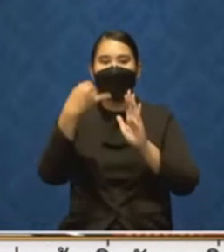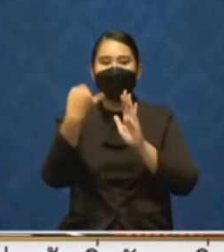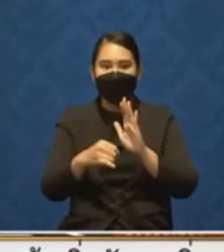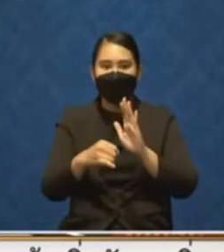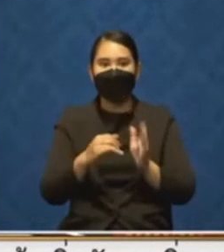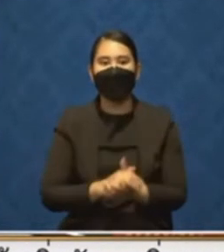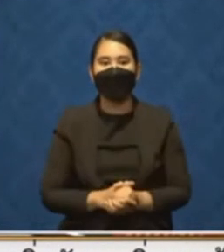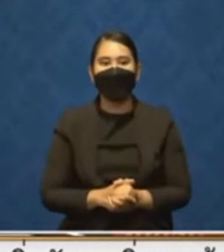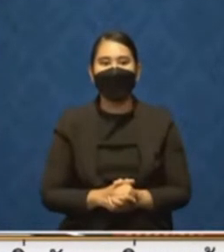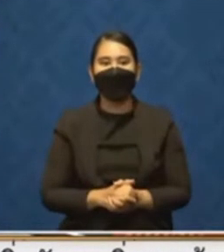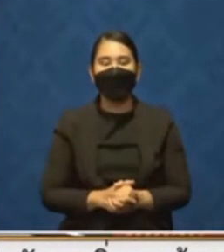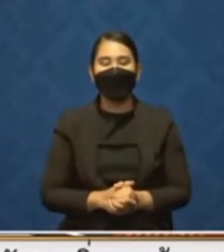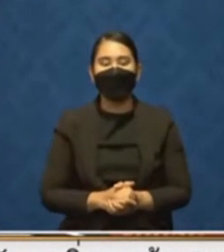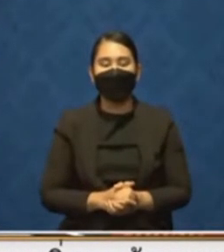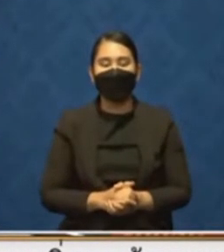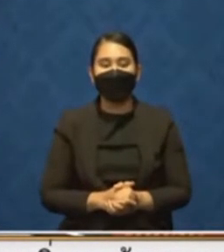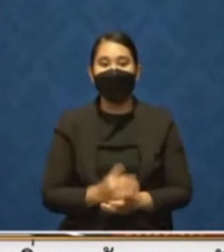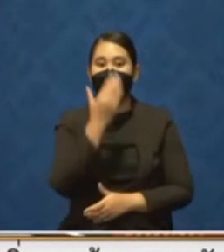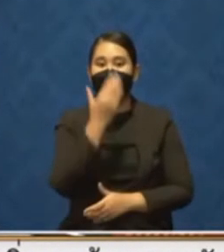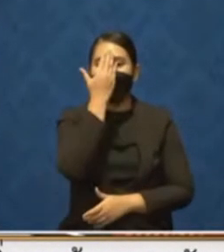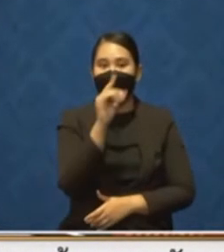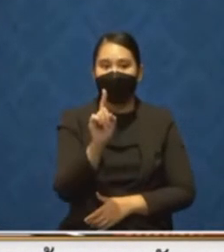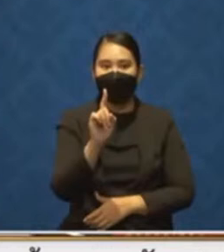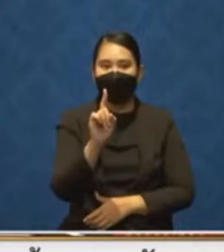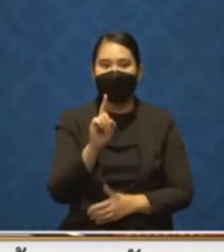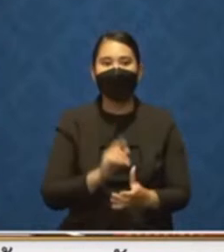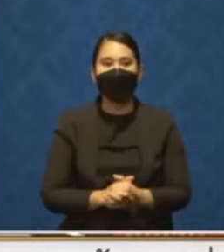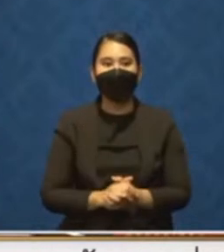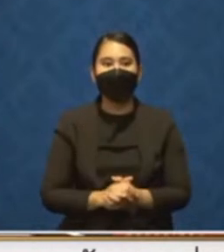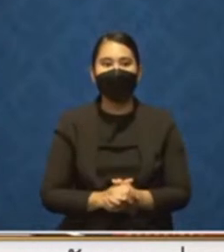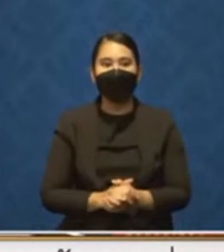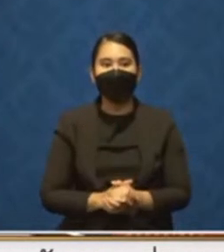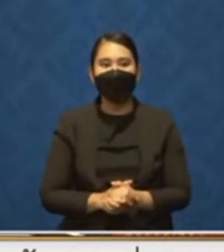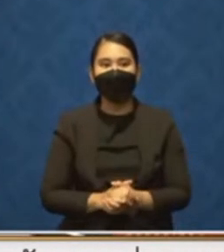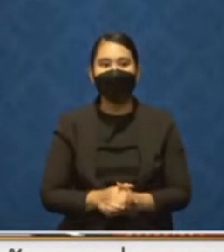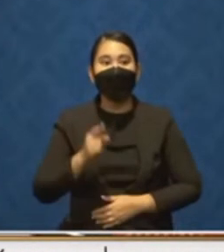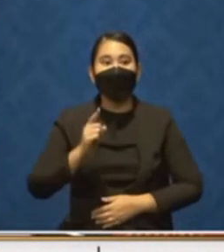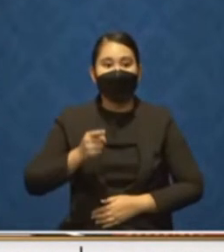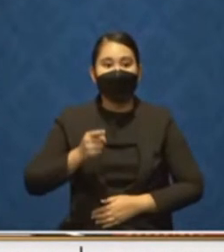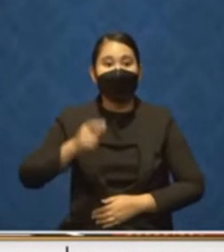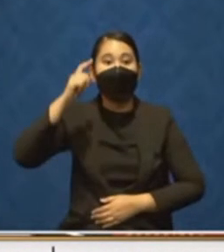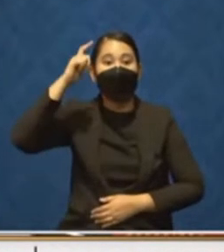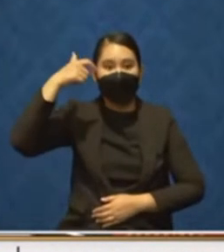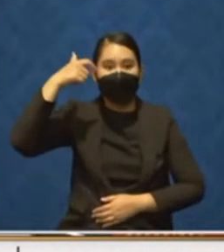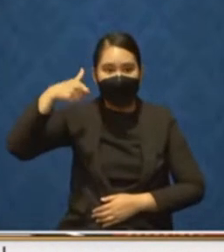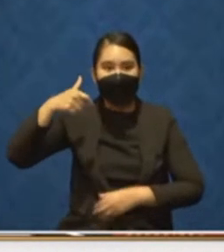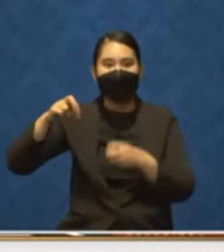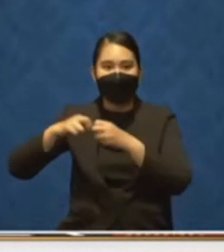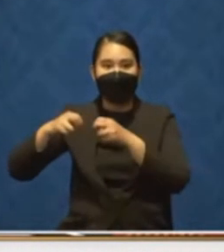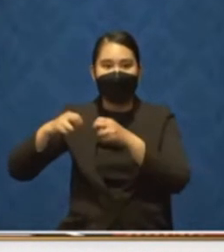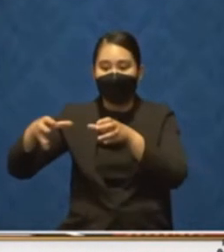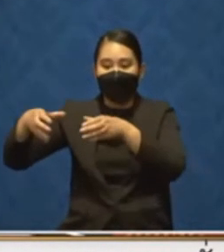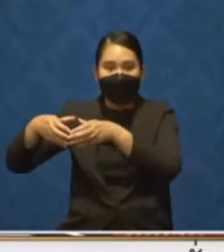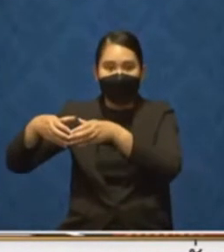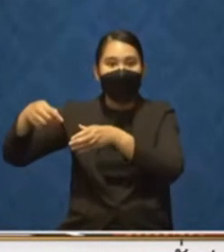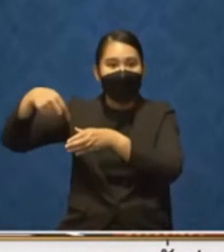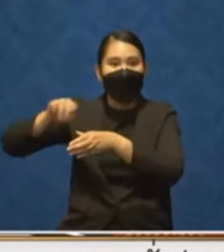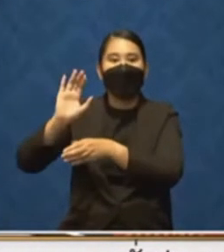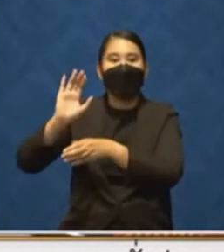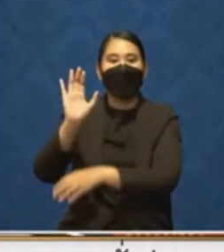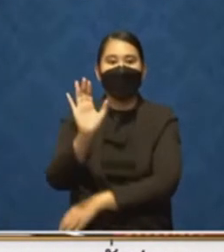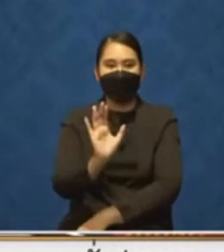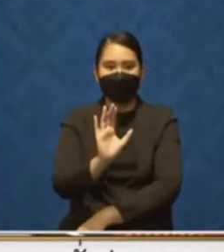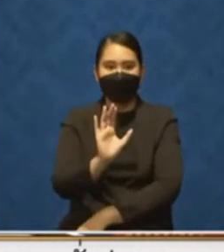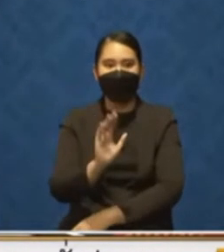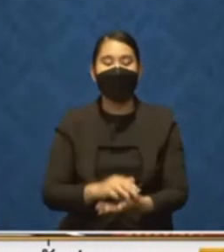ประเทศไทยอย่างแน่นอนเพราะอะไรครับเพราะว่าจริงๆแล้วเรื่องของพม่าไม่ได้เป็นเรื่องภายในแล้วครับท่านๆรู้เรื่อง